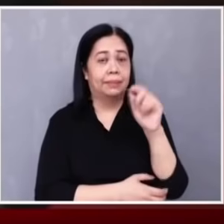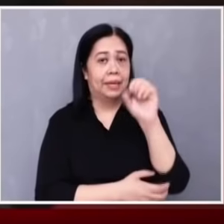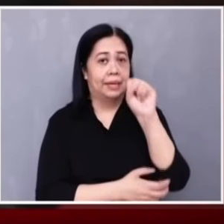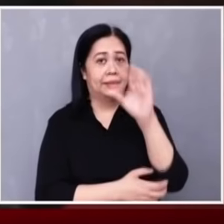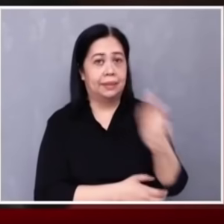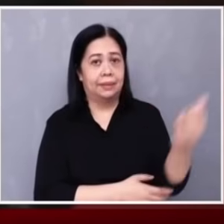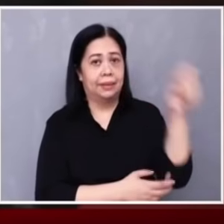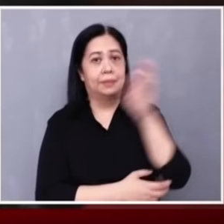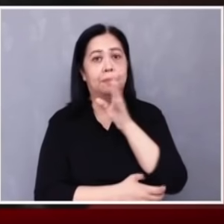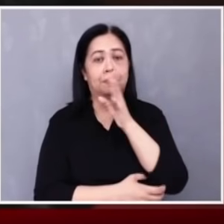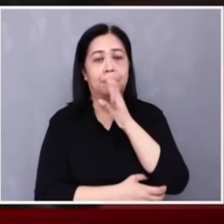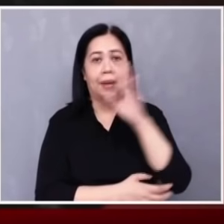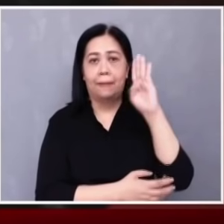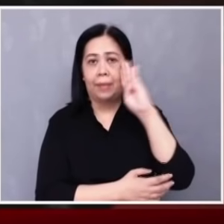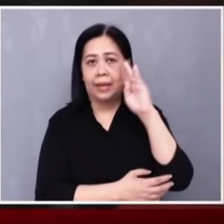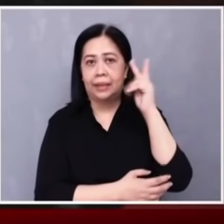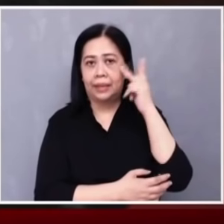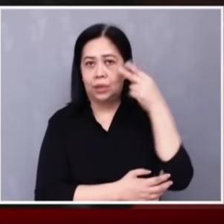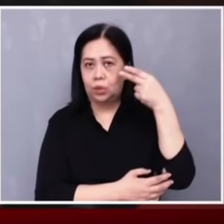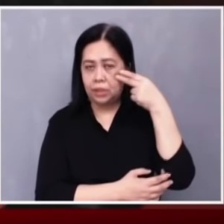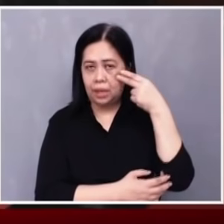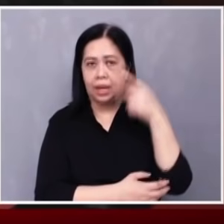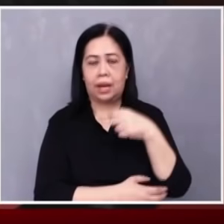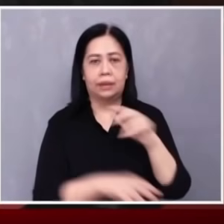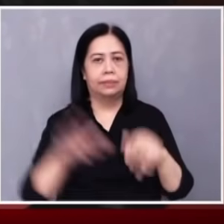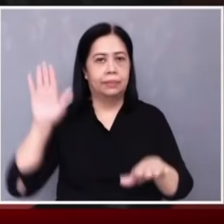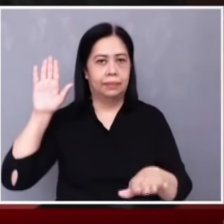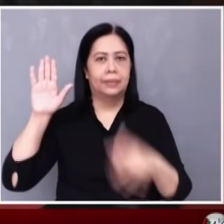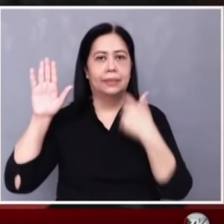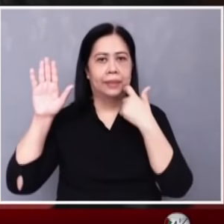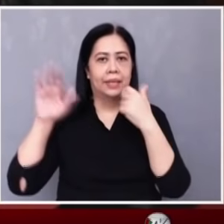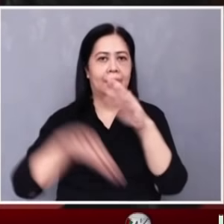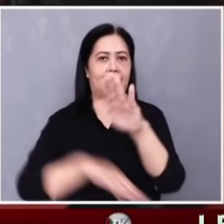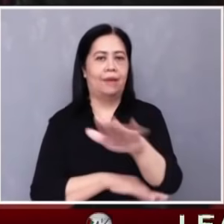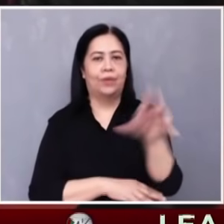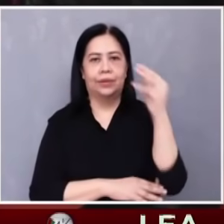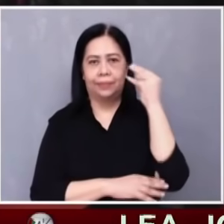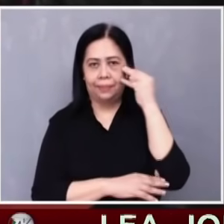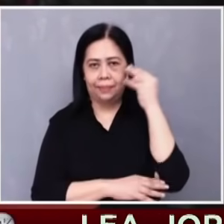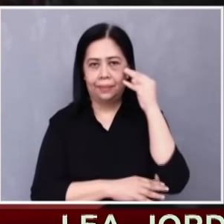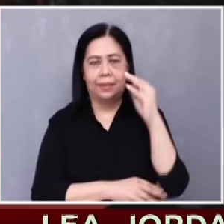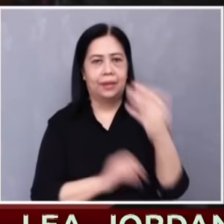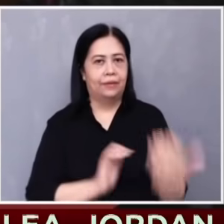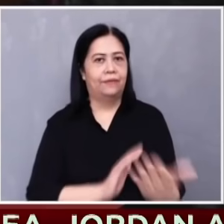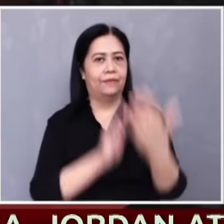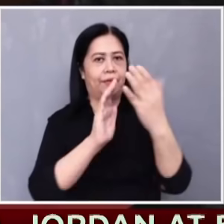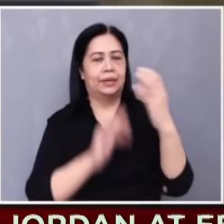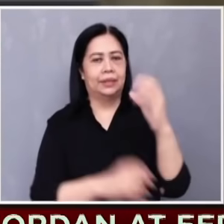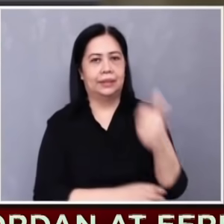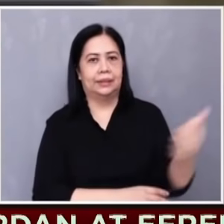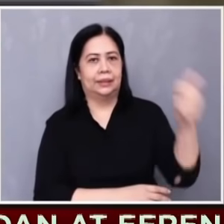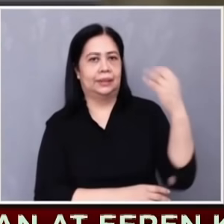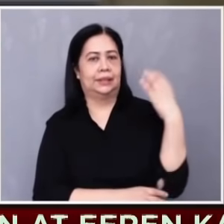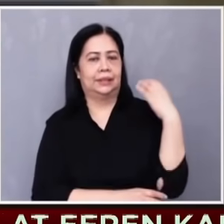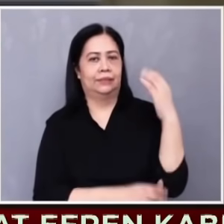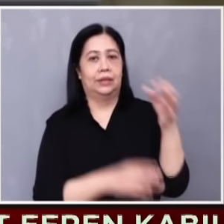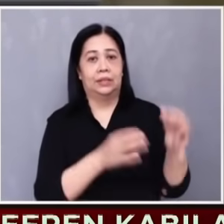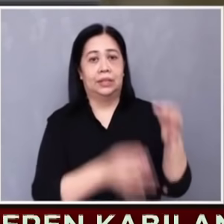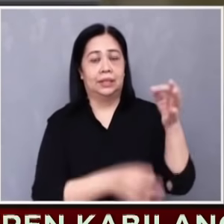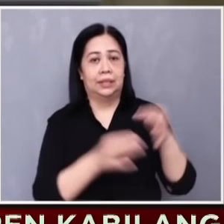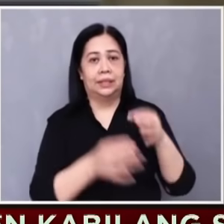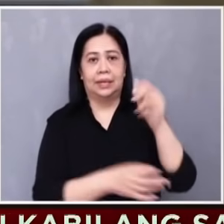si Brian Keith Hosaka, nanumpa na kaninang hapon si Marquez sa harap ni Chief Justice Alexander